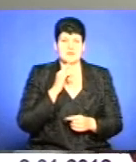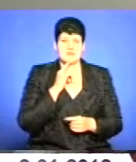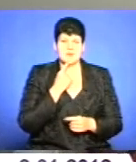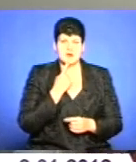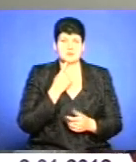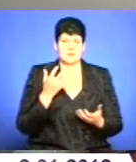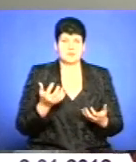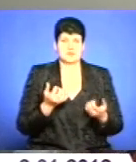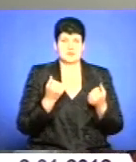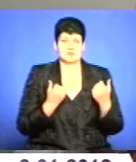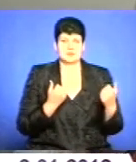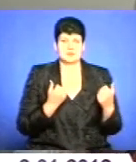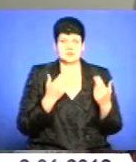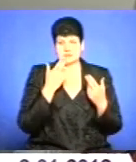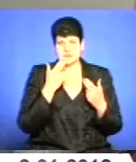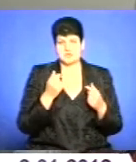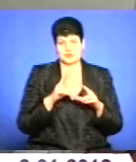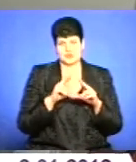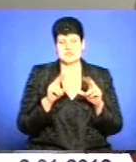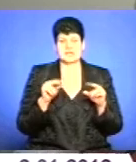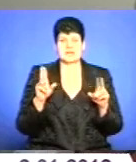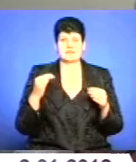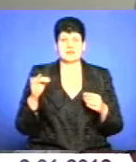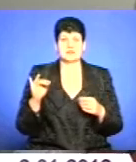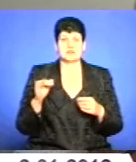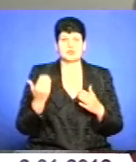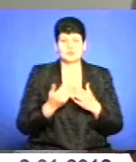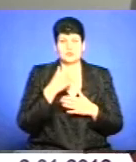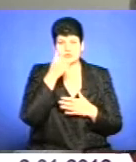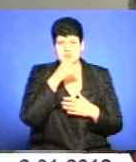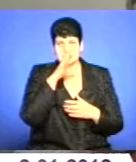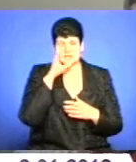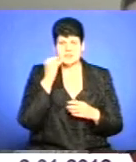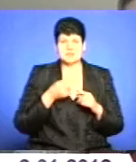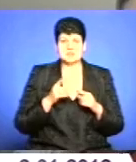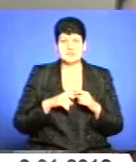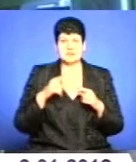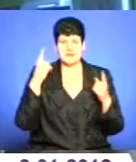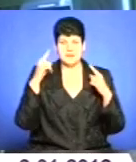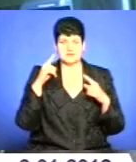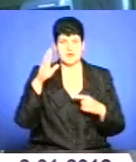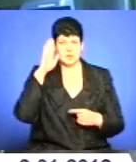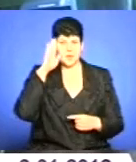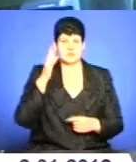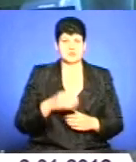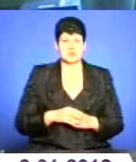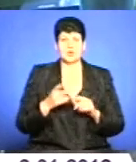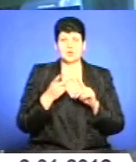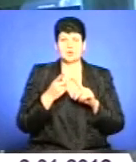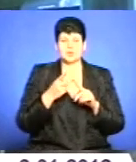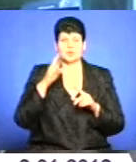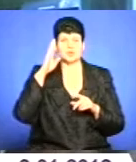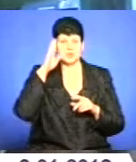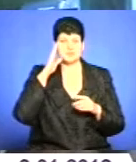її. Звичайно, що щасливий. Новорічна ніч, яка це казка, хлопчик. Другий хлопчик, який у новому